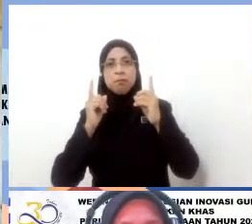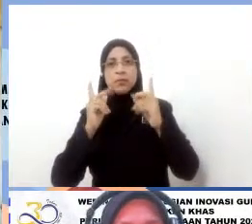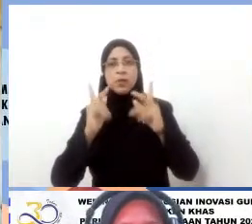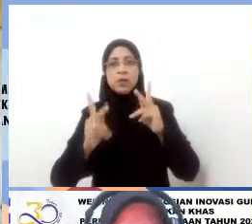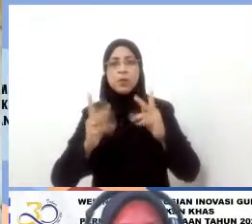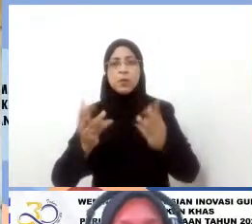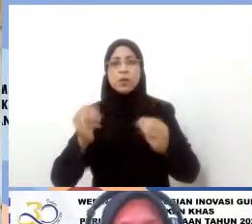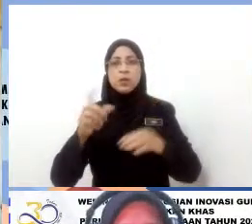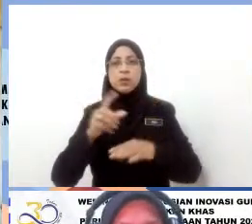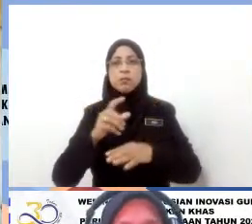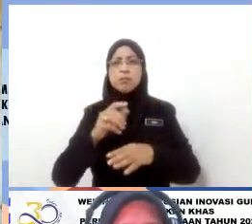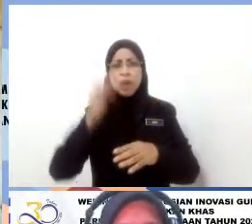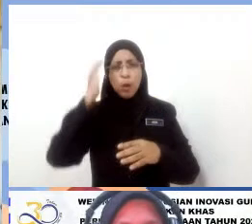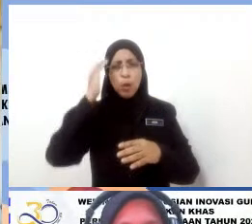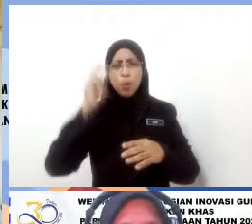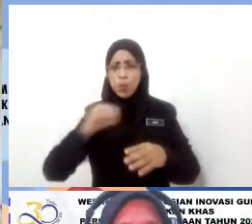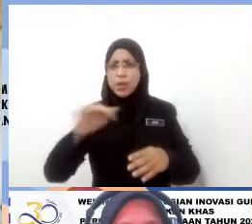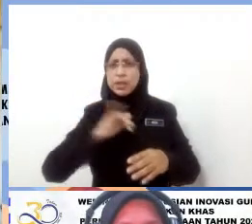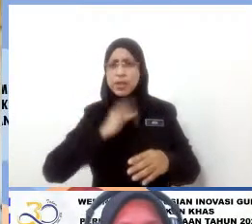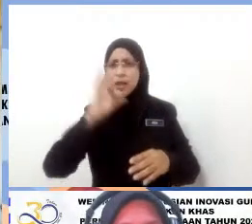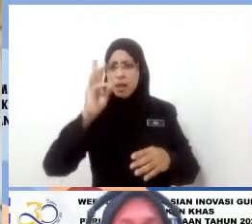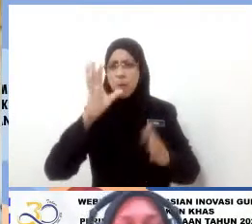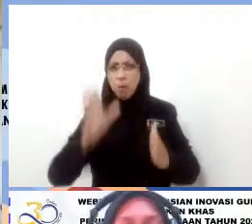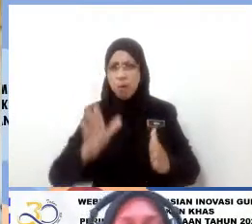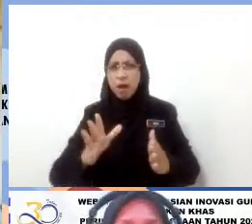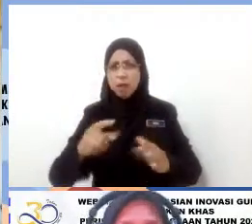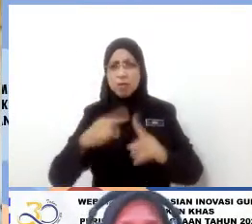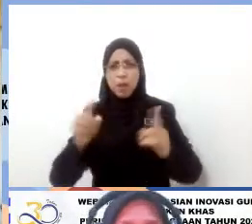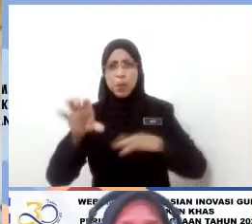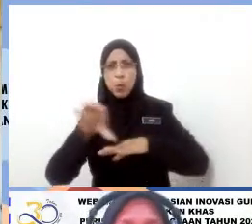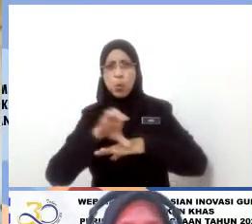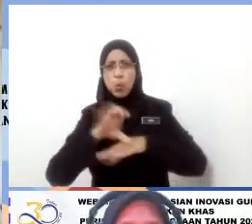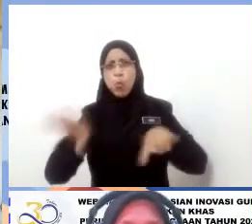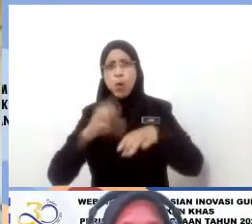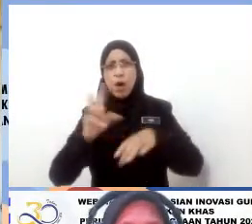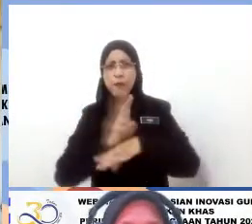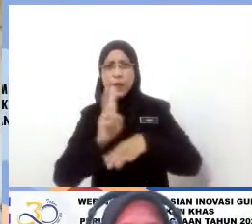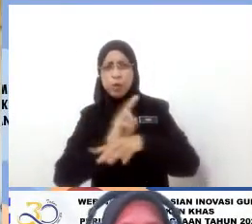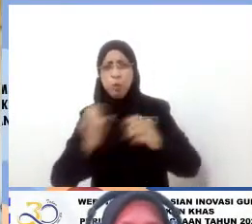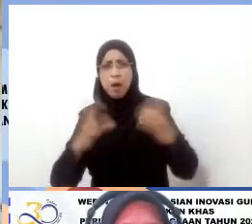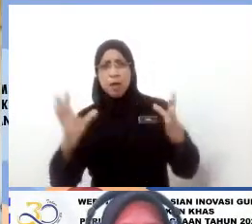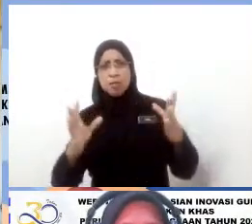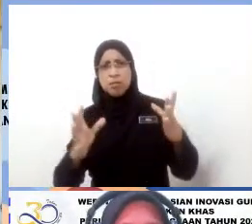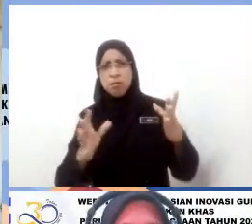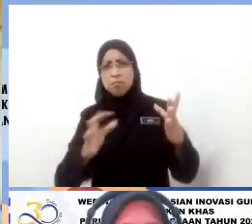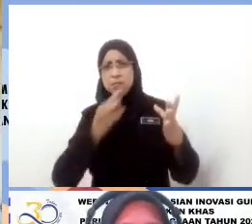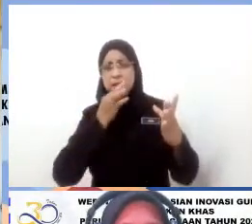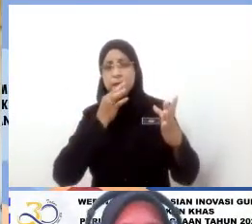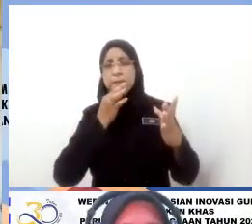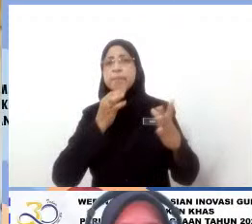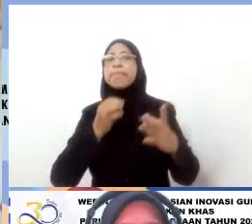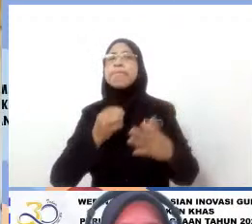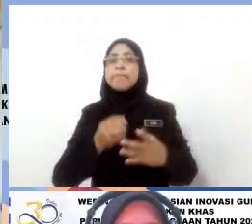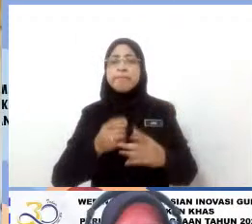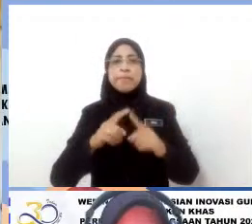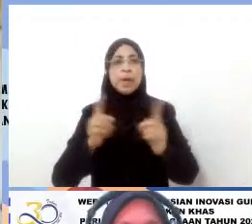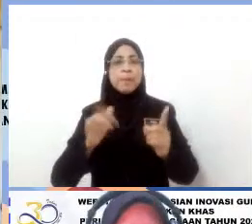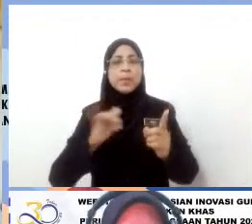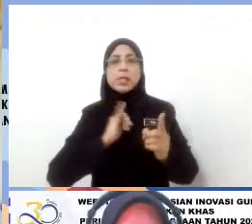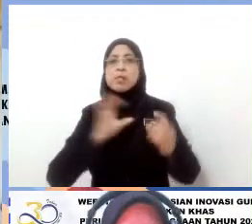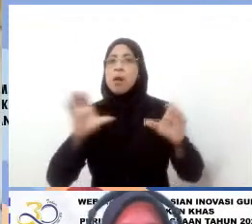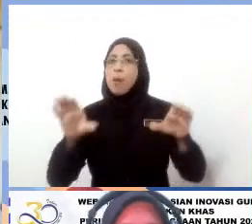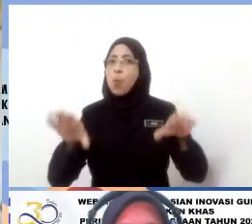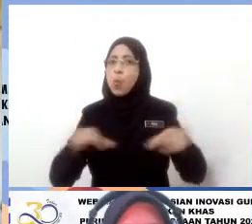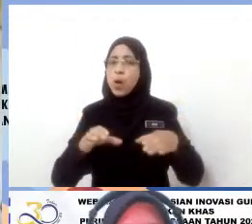murid saya hanya 6 orang sahaja. Punya gigih saya hasilkan video banyak-banyak kat TikTok, video kat YouTube. Punyalah gigih buat IG live,